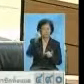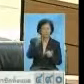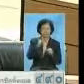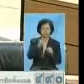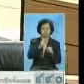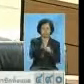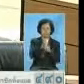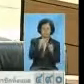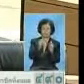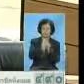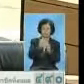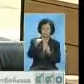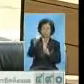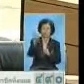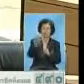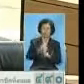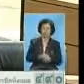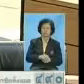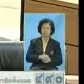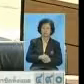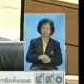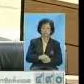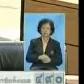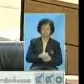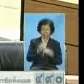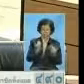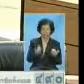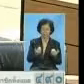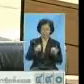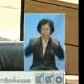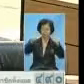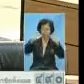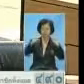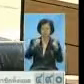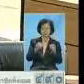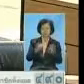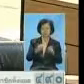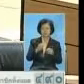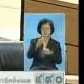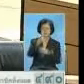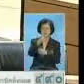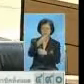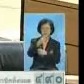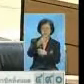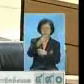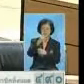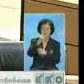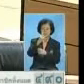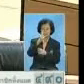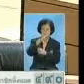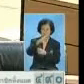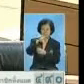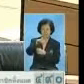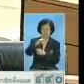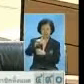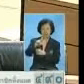ทําต่อโลกฮะไม่ใช่เป็นฝ่ายถูกกระทําของโลกในวันนี้นี่นะฮะรัฐบาลเราอุตส่าห์เอา 15,000 ล้านไปพยุงราคายางยังถูกเจ้าห